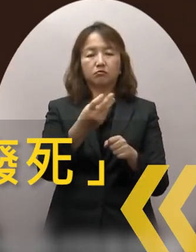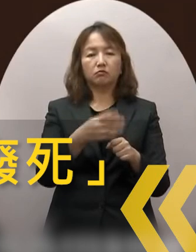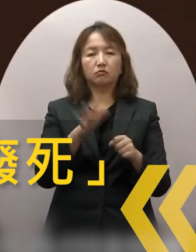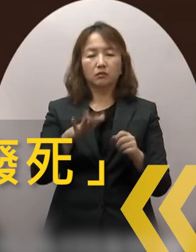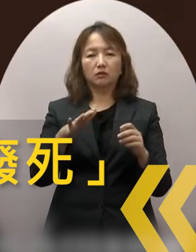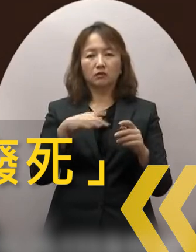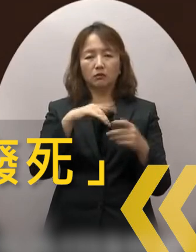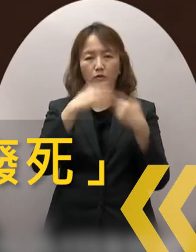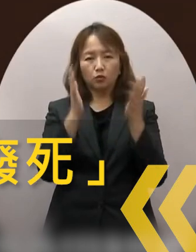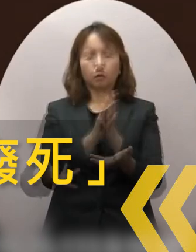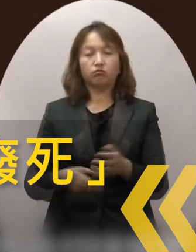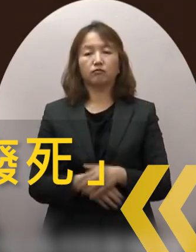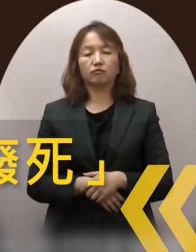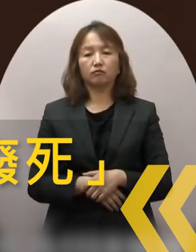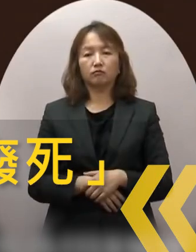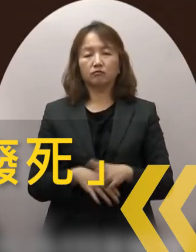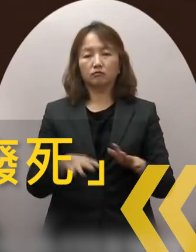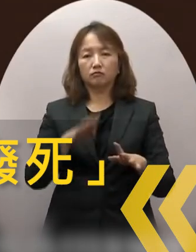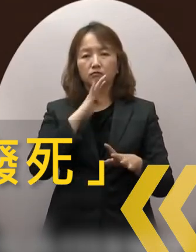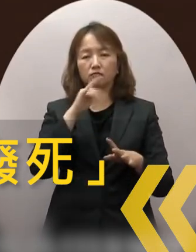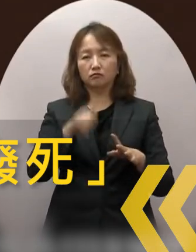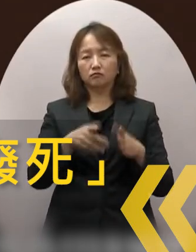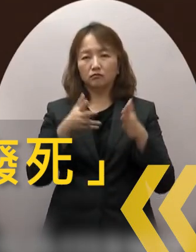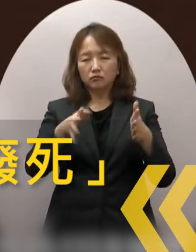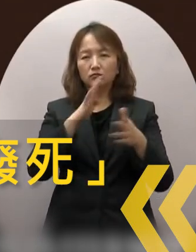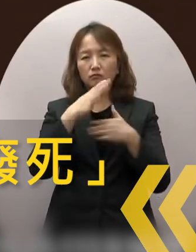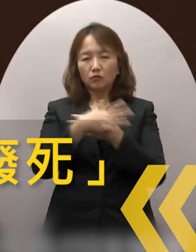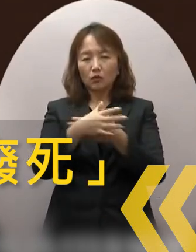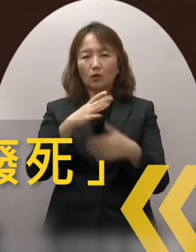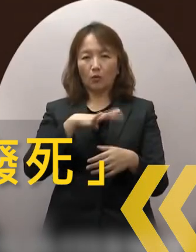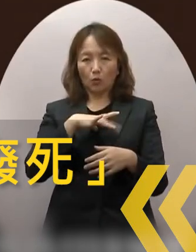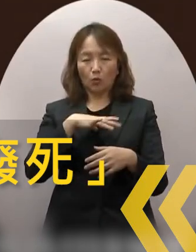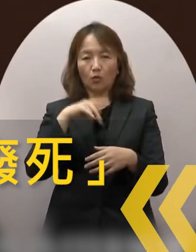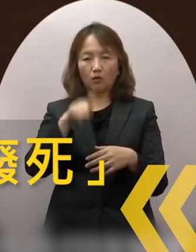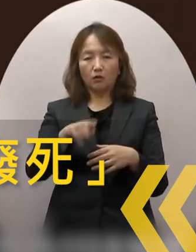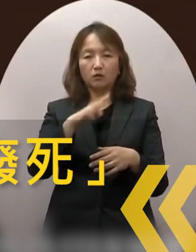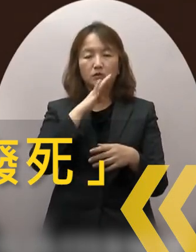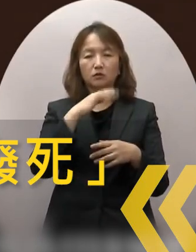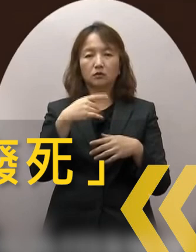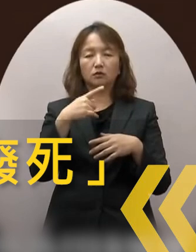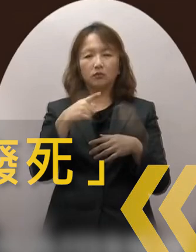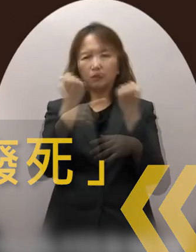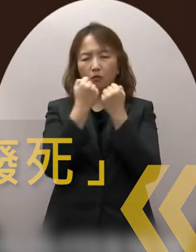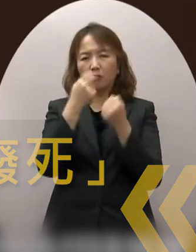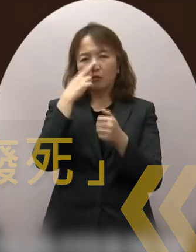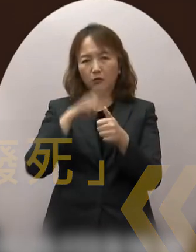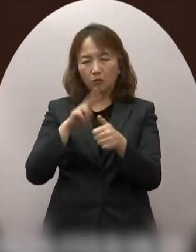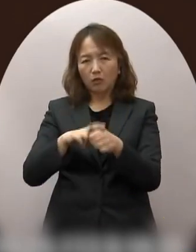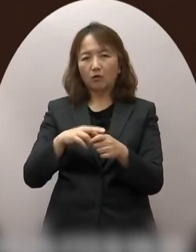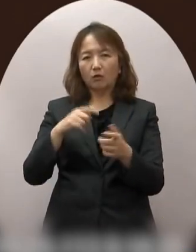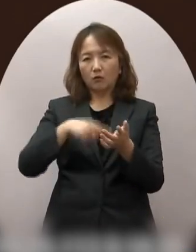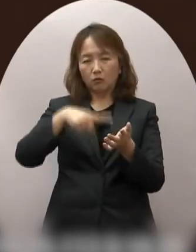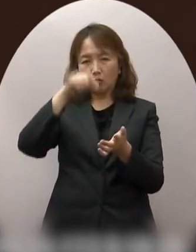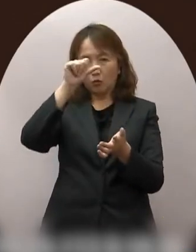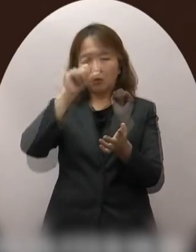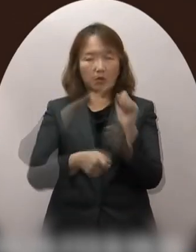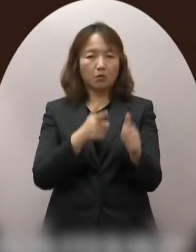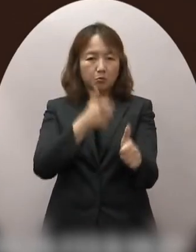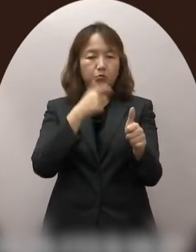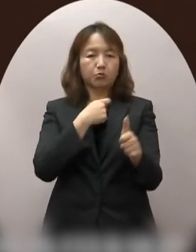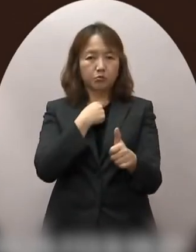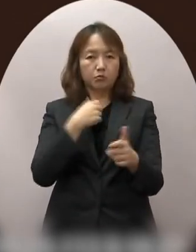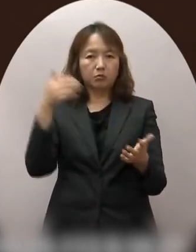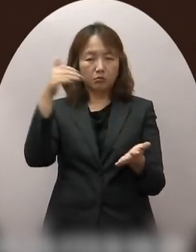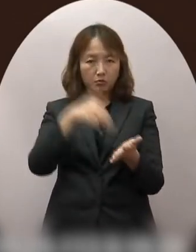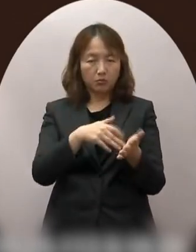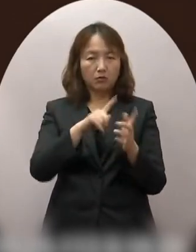完全背离民意。虐杀斯陀蒋女教师的刘姓凶犯五度判处死刑，